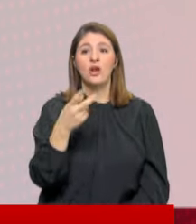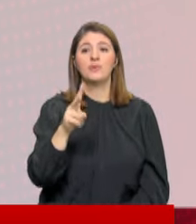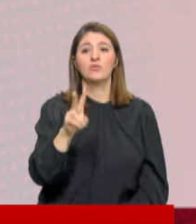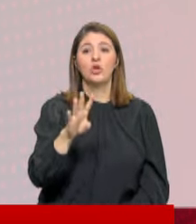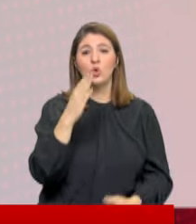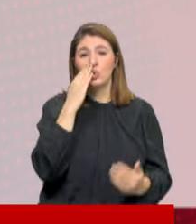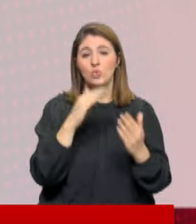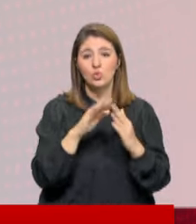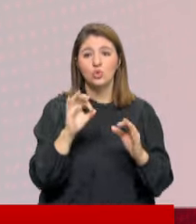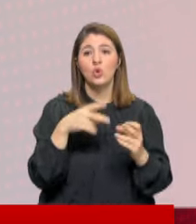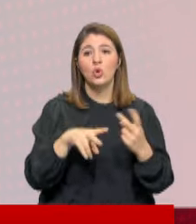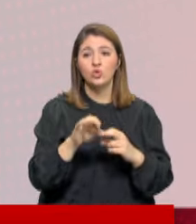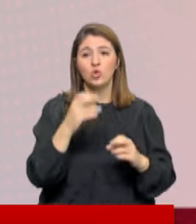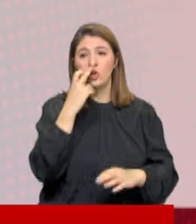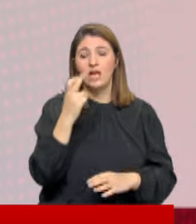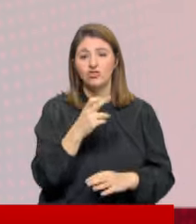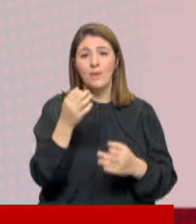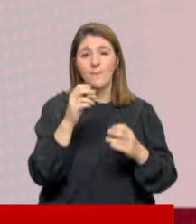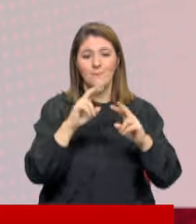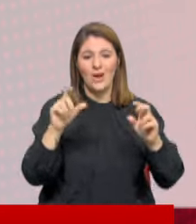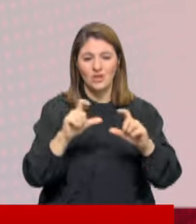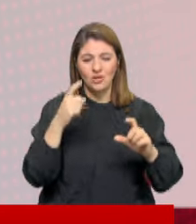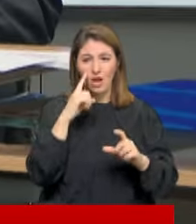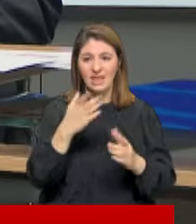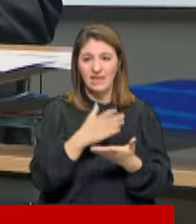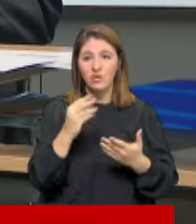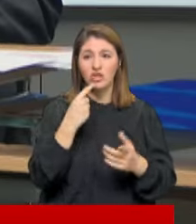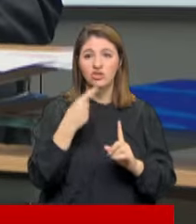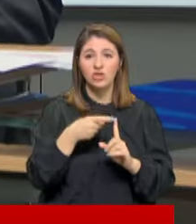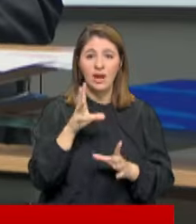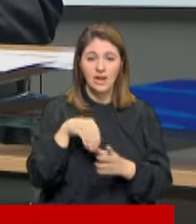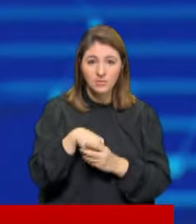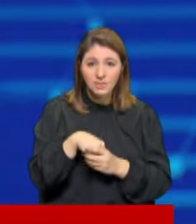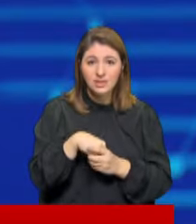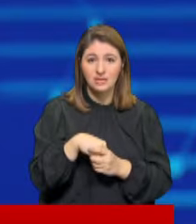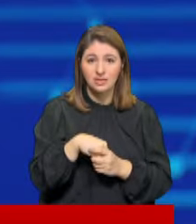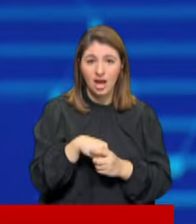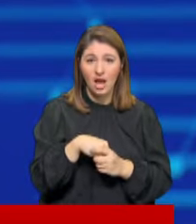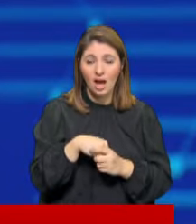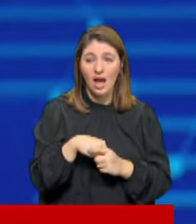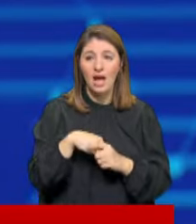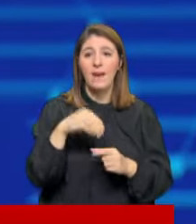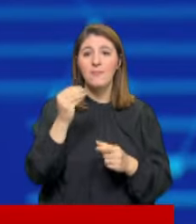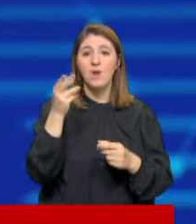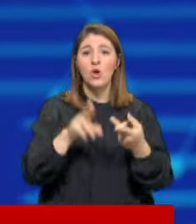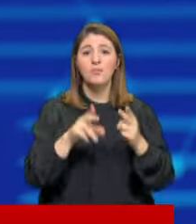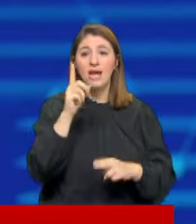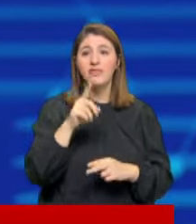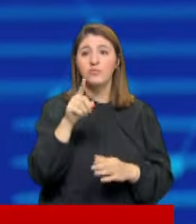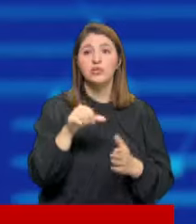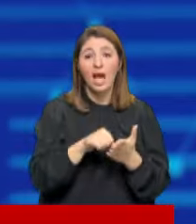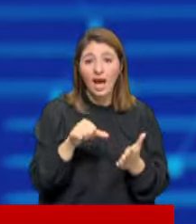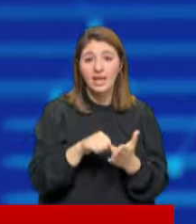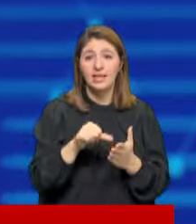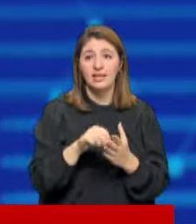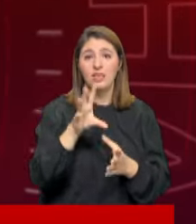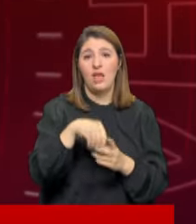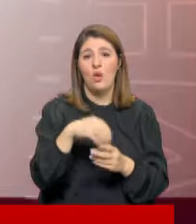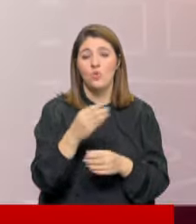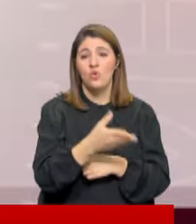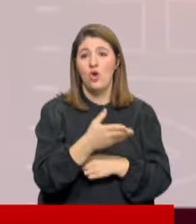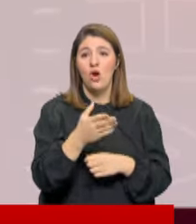yolsuzluk, usulsüzlük nitelikli dolandırıcılık başlıklarıyla devam eden soruşturma kapsamında bebek ölümleri ilk defa bu tarihte dahil